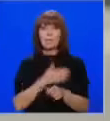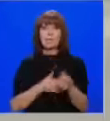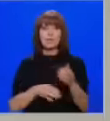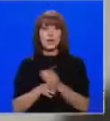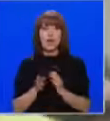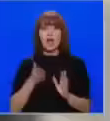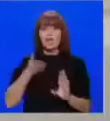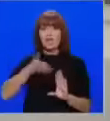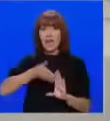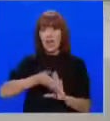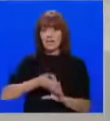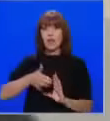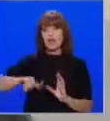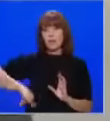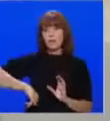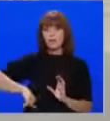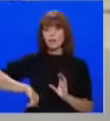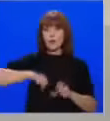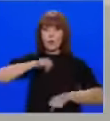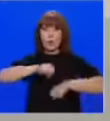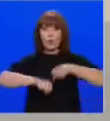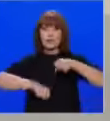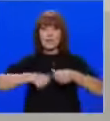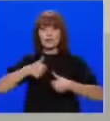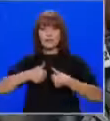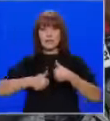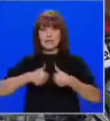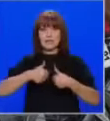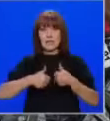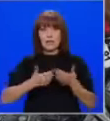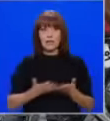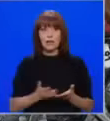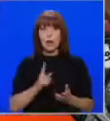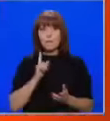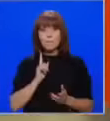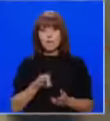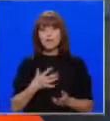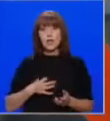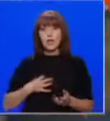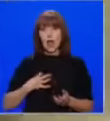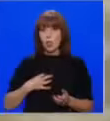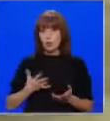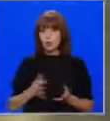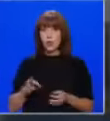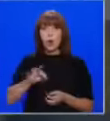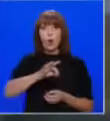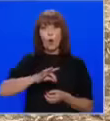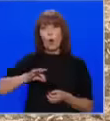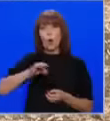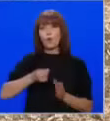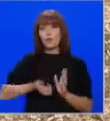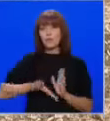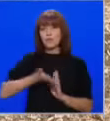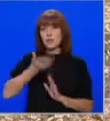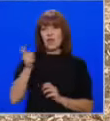Навлязал и в трасето на международно колоездачно състезание. Може да стане най-лошото. Олиото поскъпна,